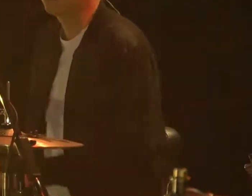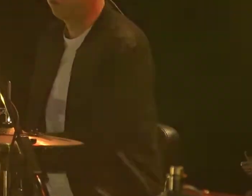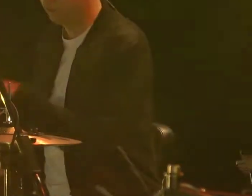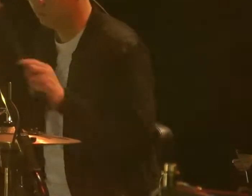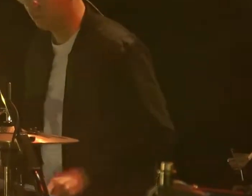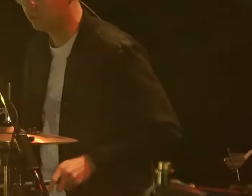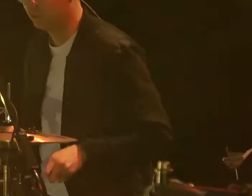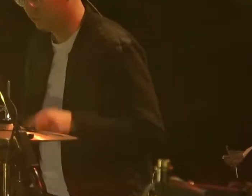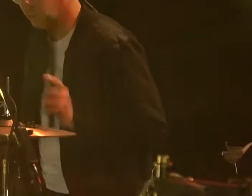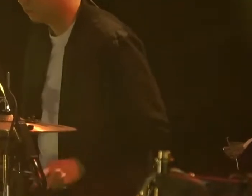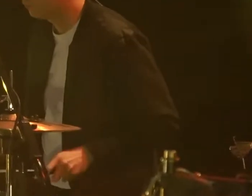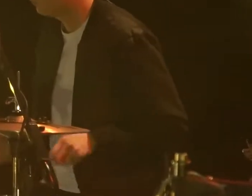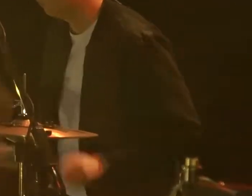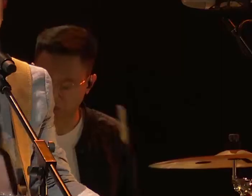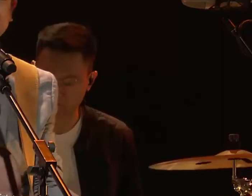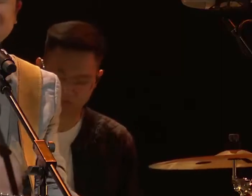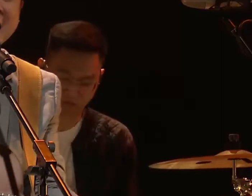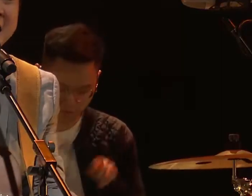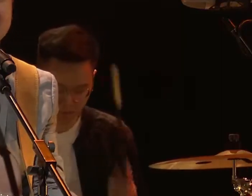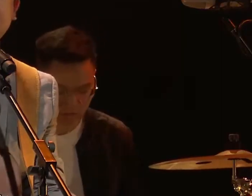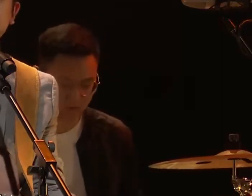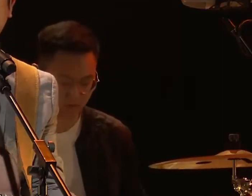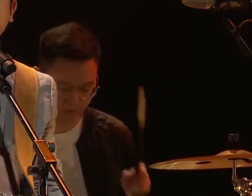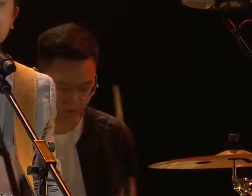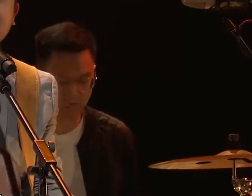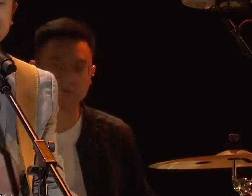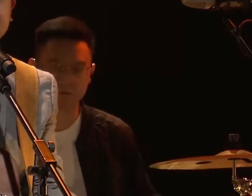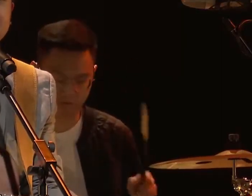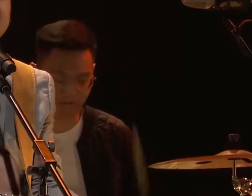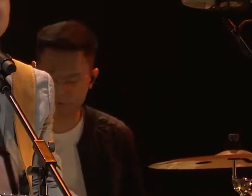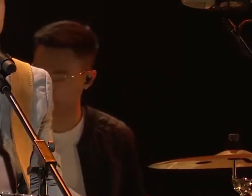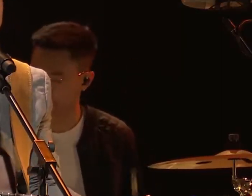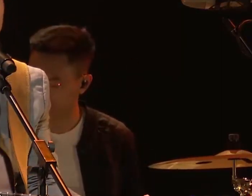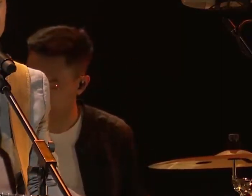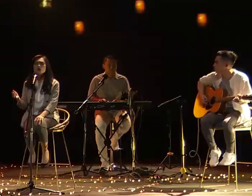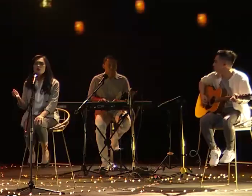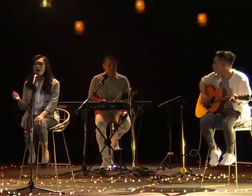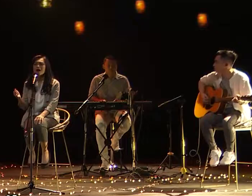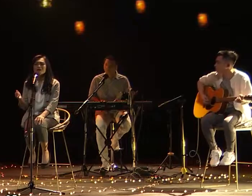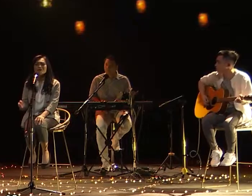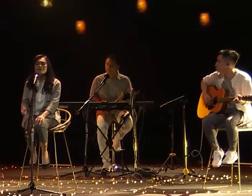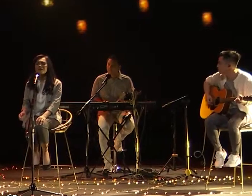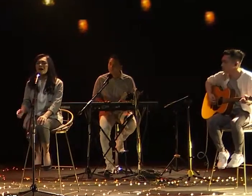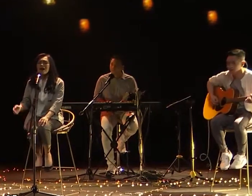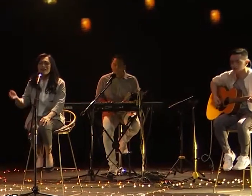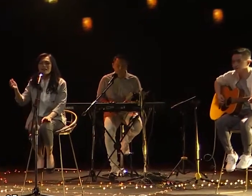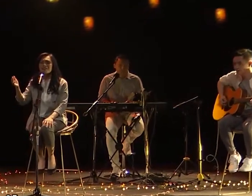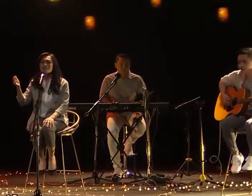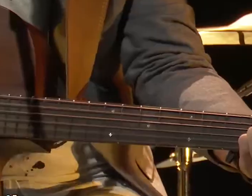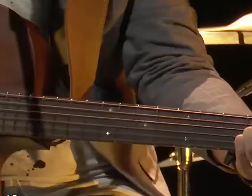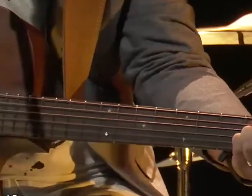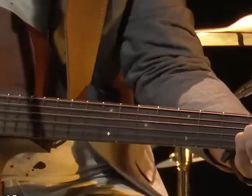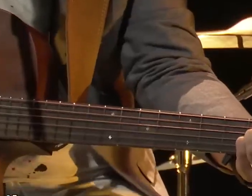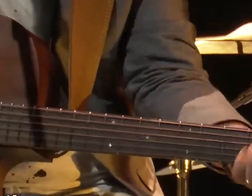Dia pencipta semesta, memberi kehidupan,